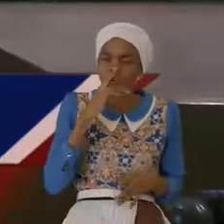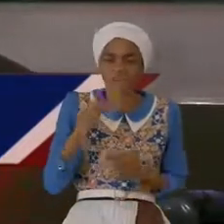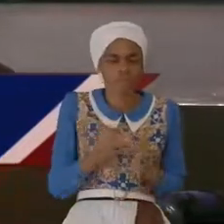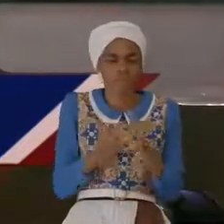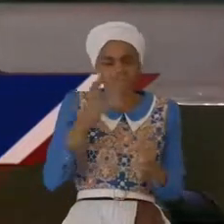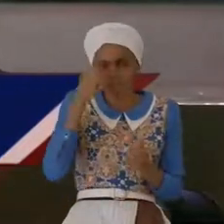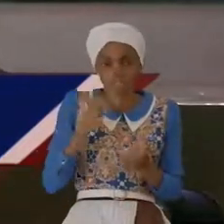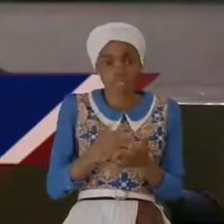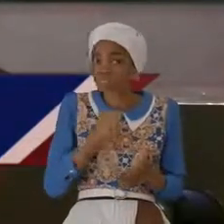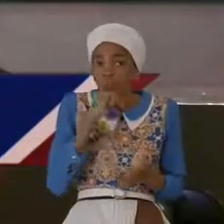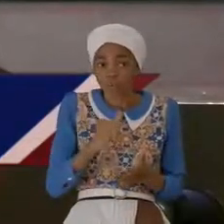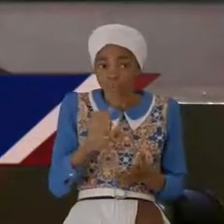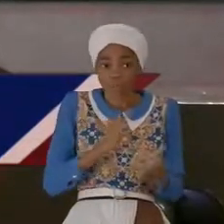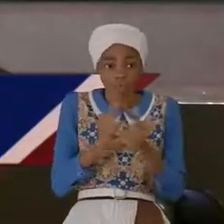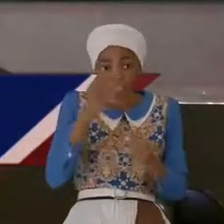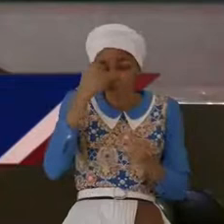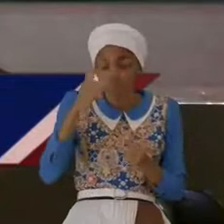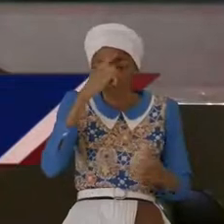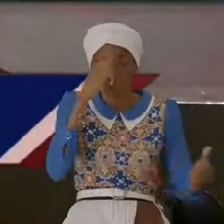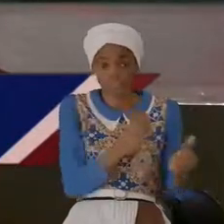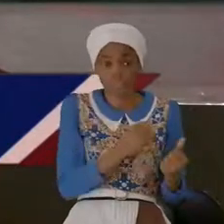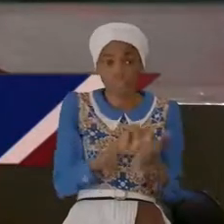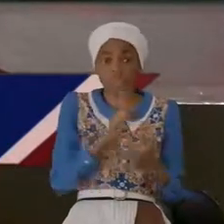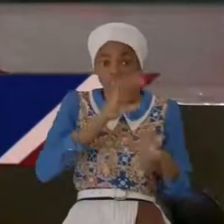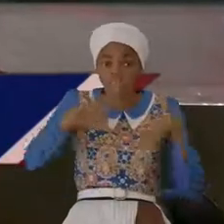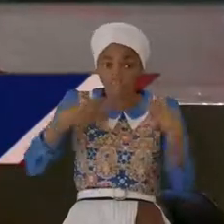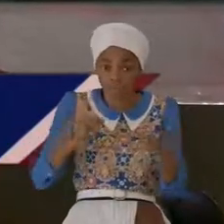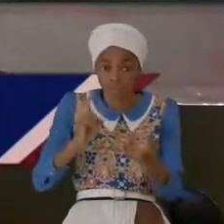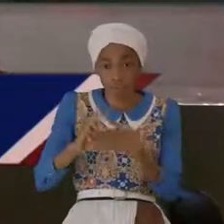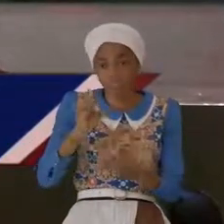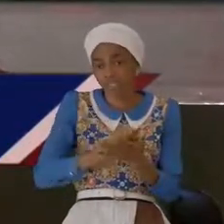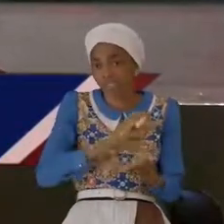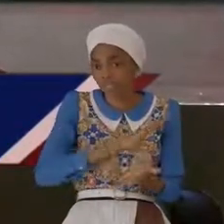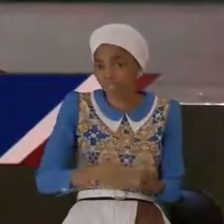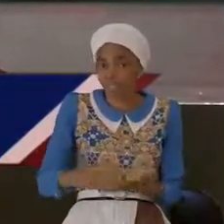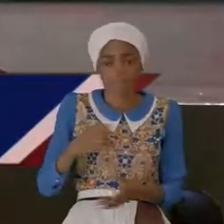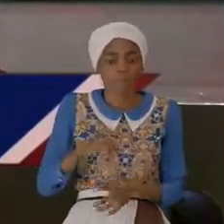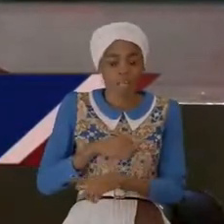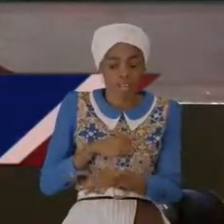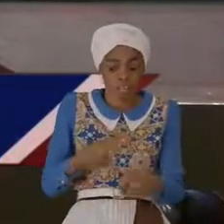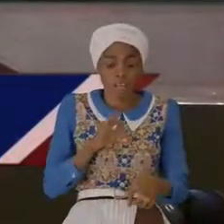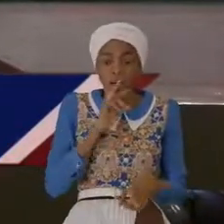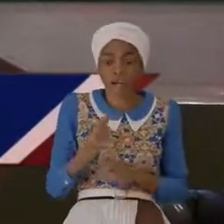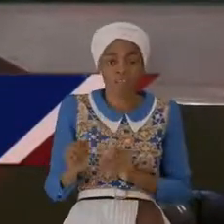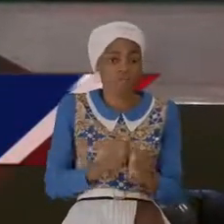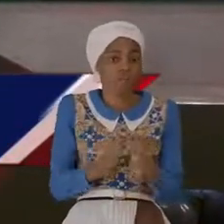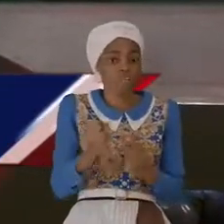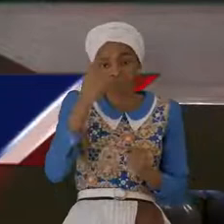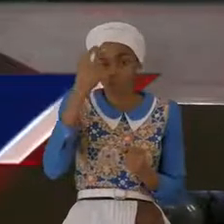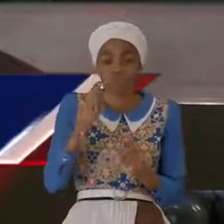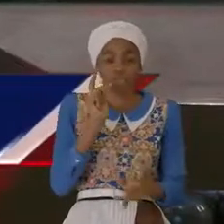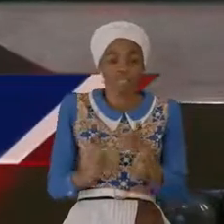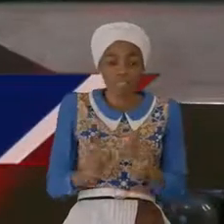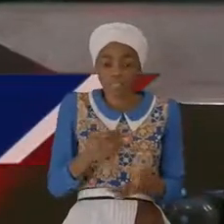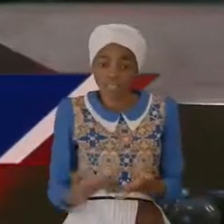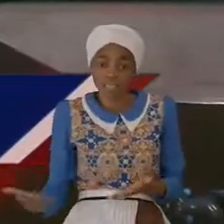Nouveau Testament. Ils luttent pour cela. Cela n'est pas dans la foi qui a été transmise au sein une fois pour toutes. Alors,